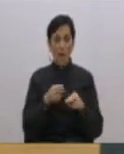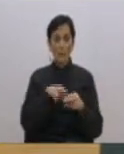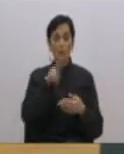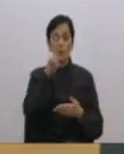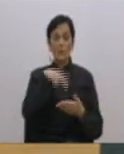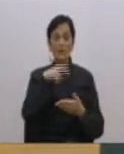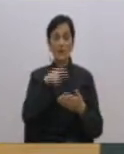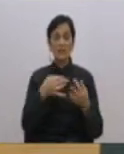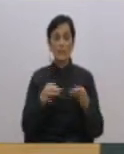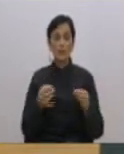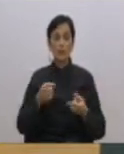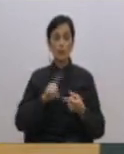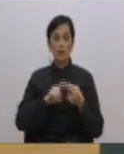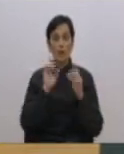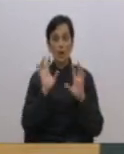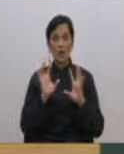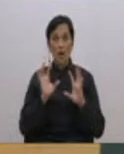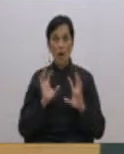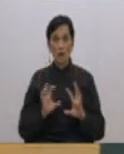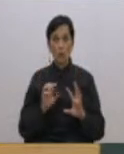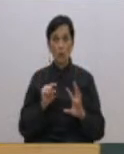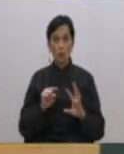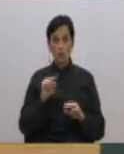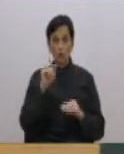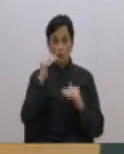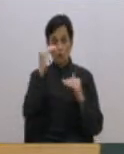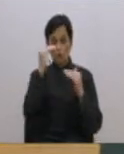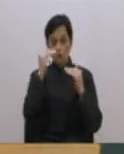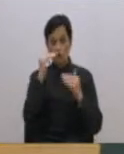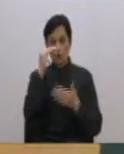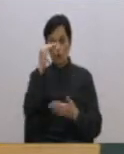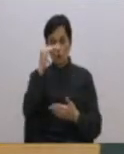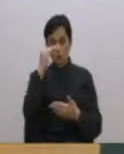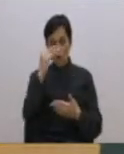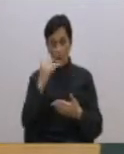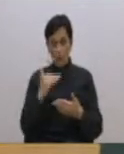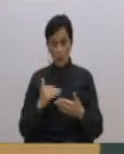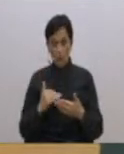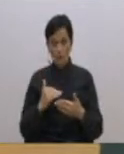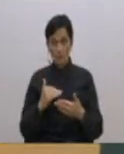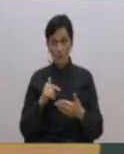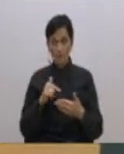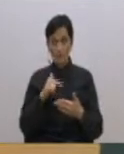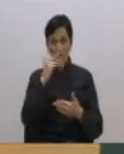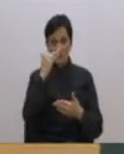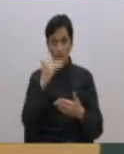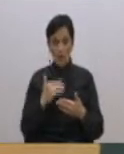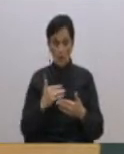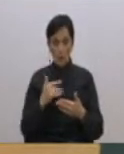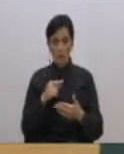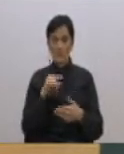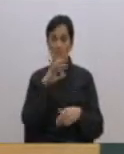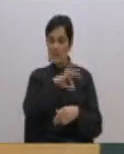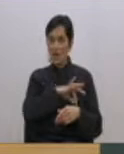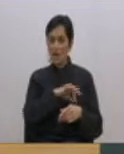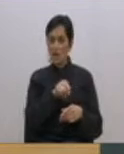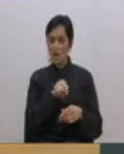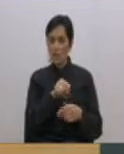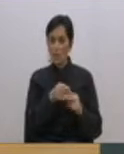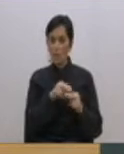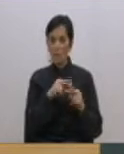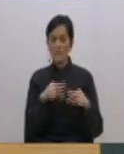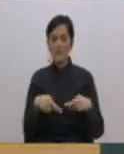de nebatobi, sa hem canon iz am ceamona toci, rațari se segi, isit sa gebloda, am